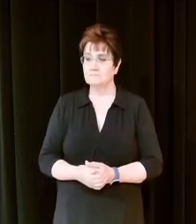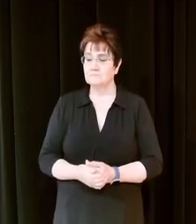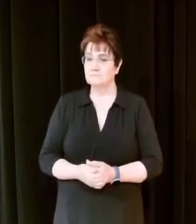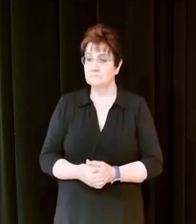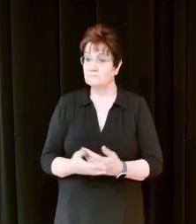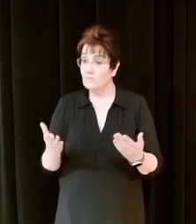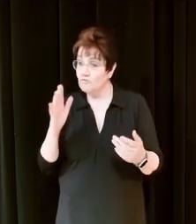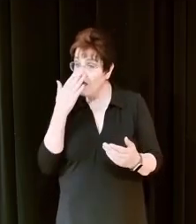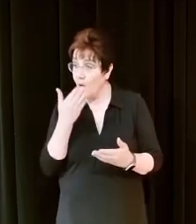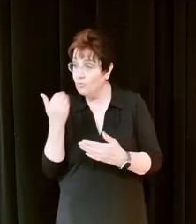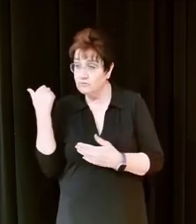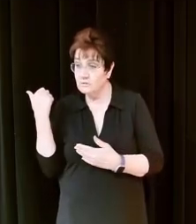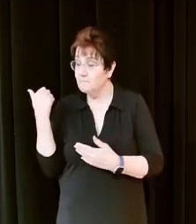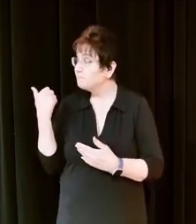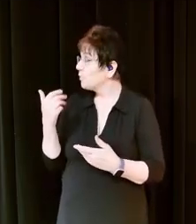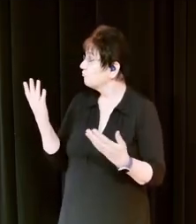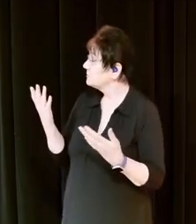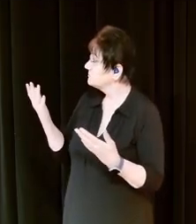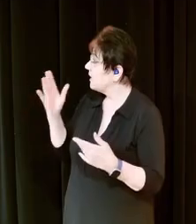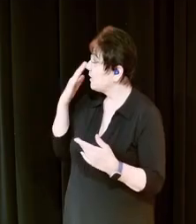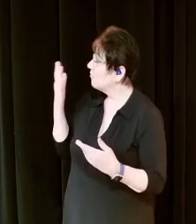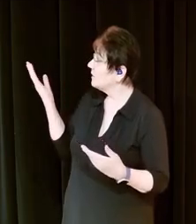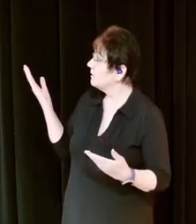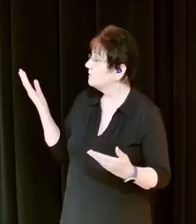Fällt Ihnen was auf? Irgendetwas?